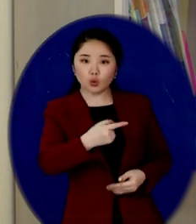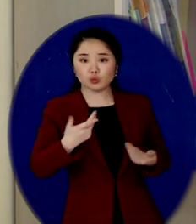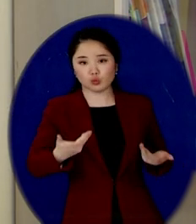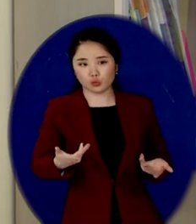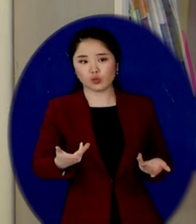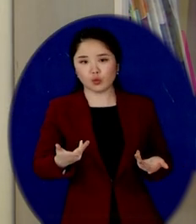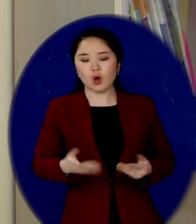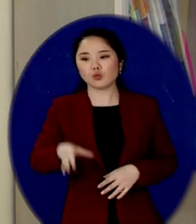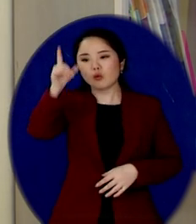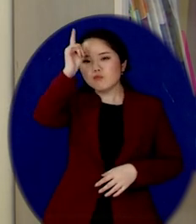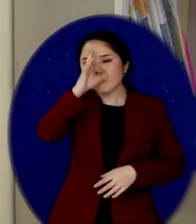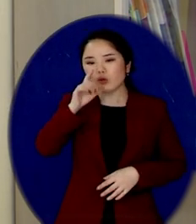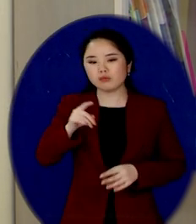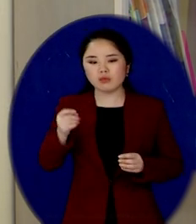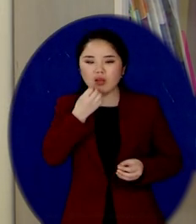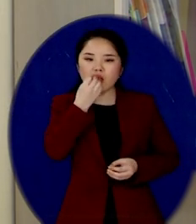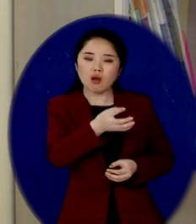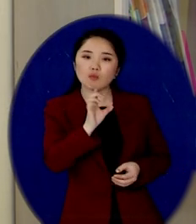Альсгүй бурхан өгдөг юм бол.